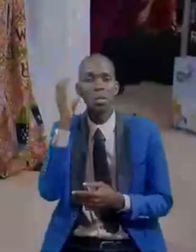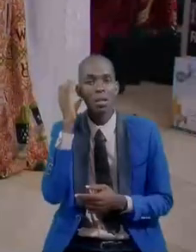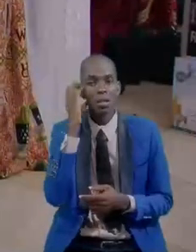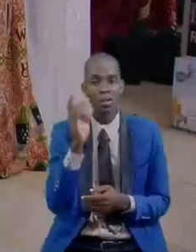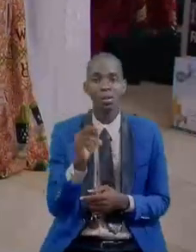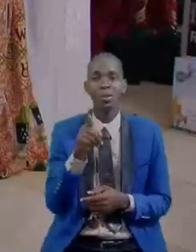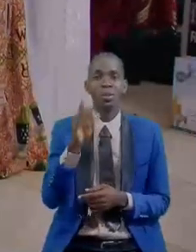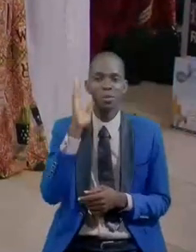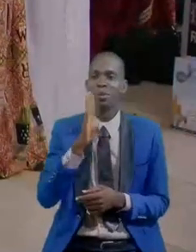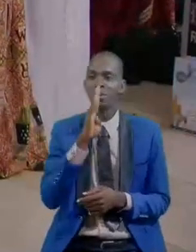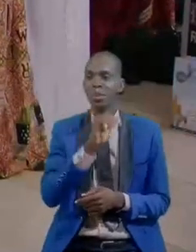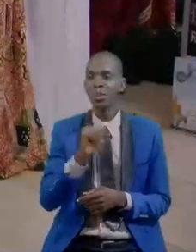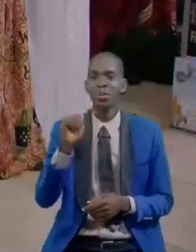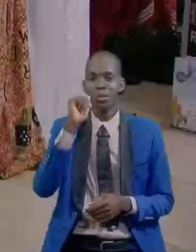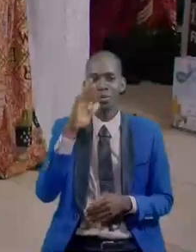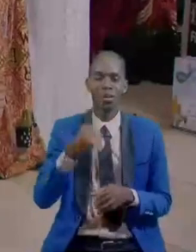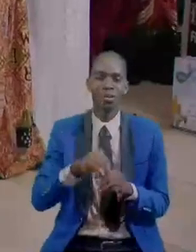Tu seras une femme d'Israël.